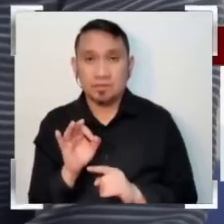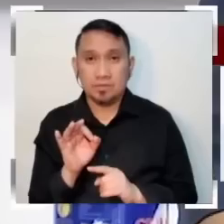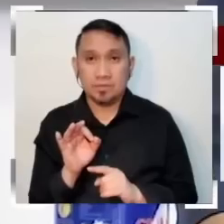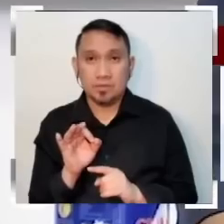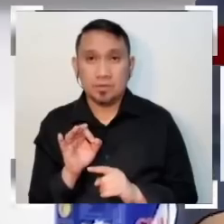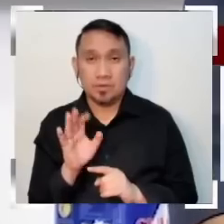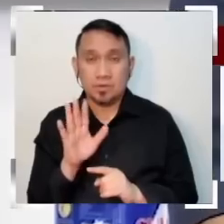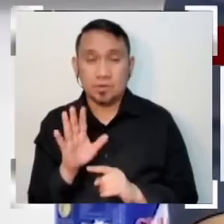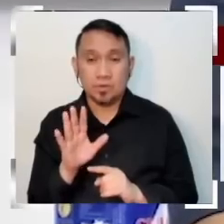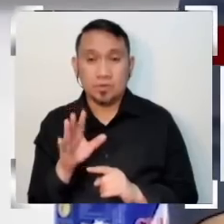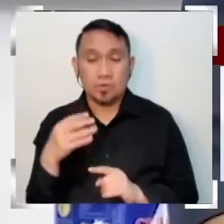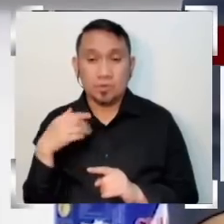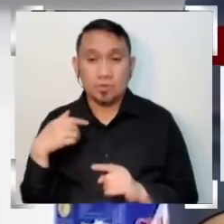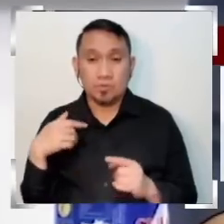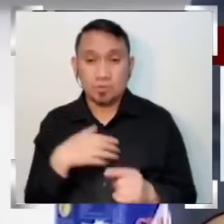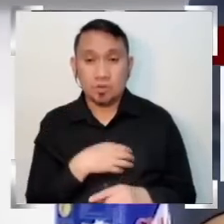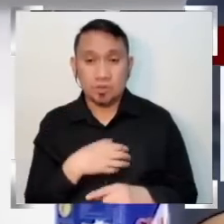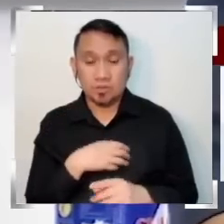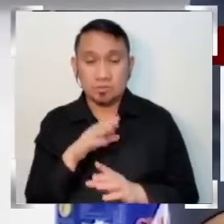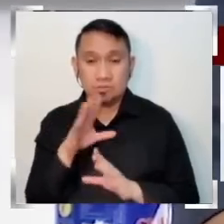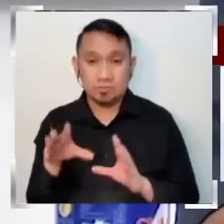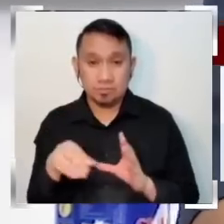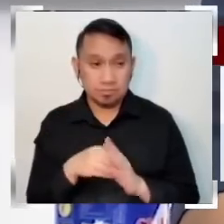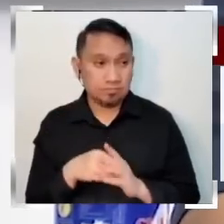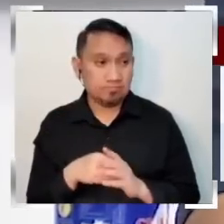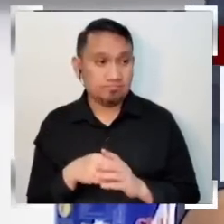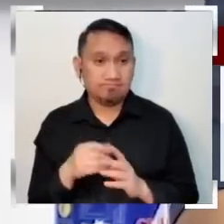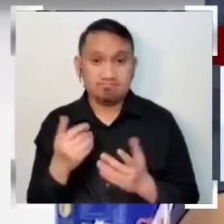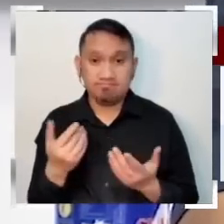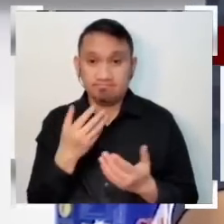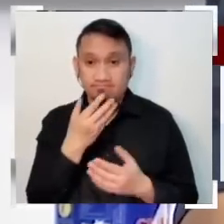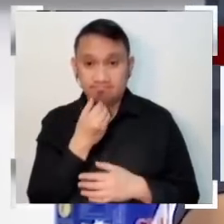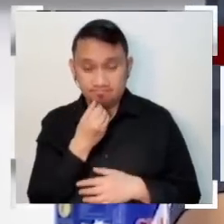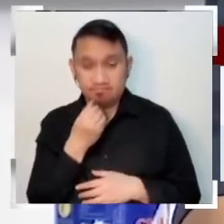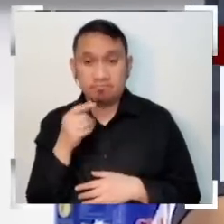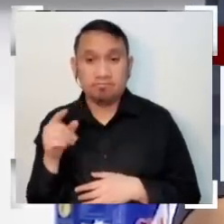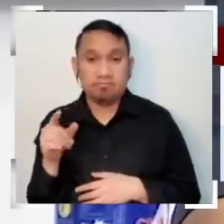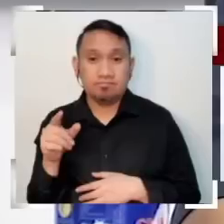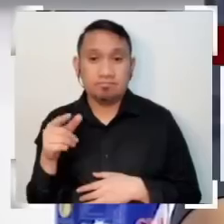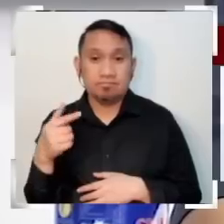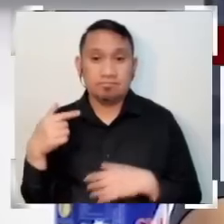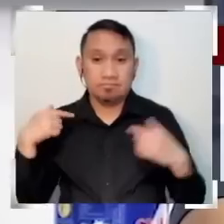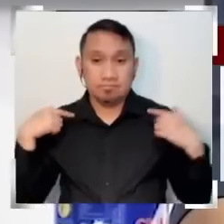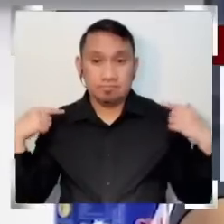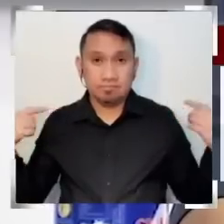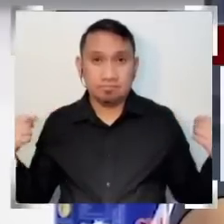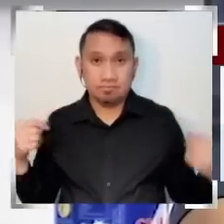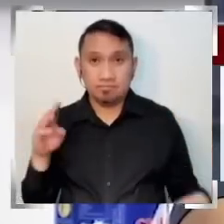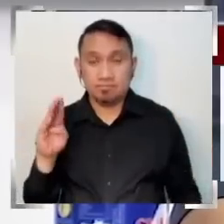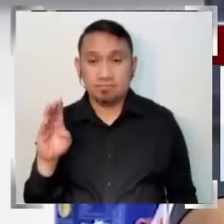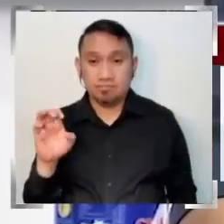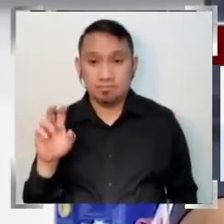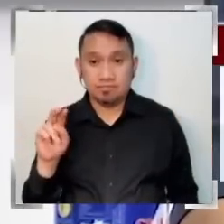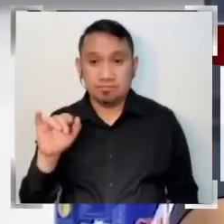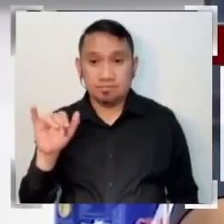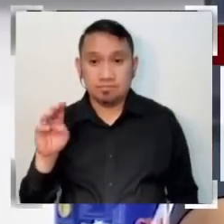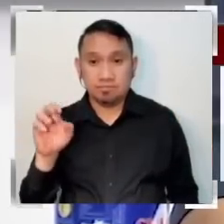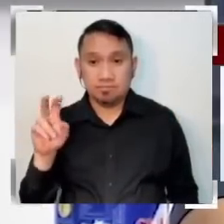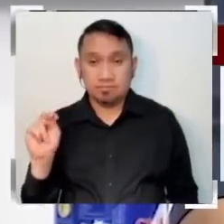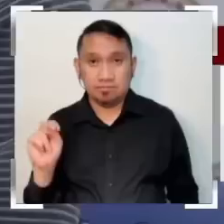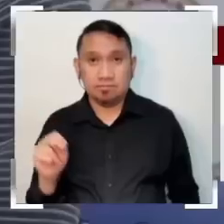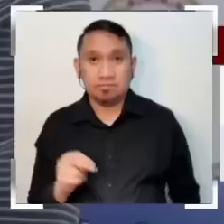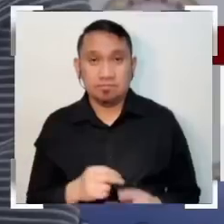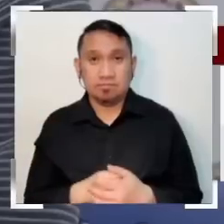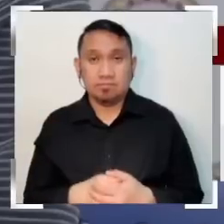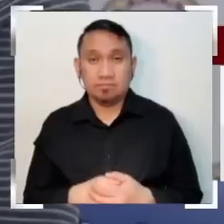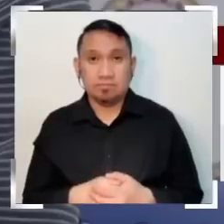dito. Pinakamataas na opisyal na inireklamo si Police Lieutenant General Benjamin Santos na PNP Deputy Chief for Operations